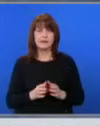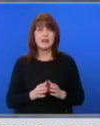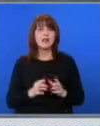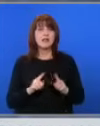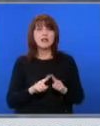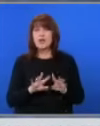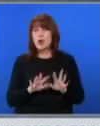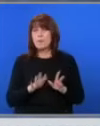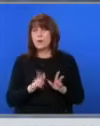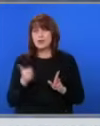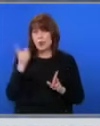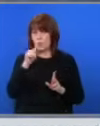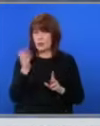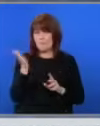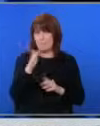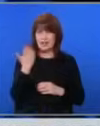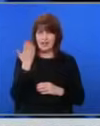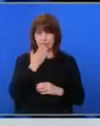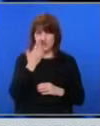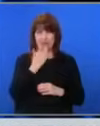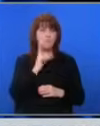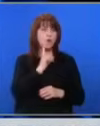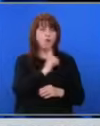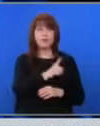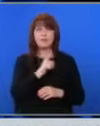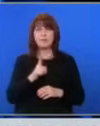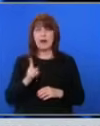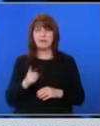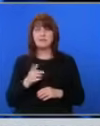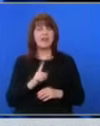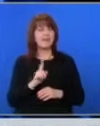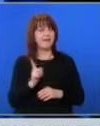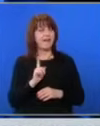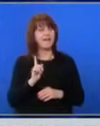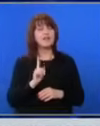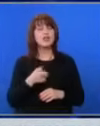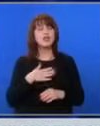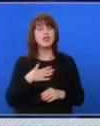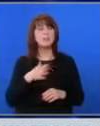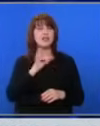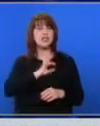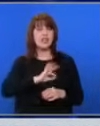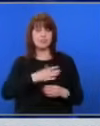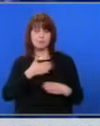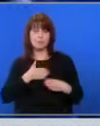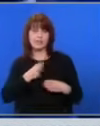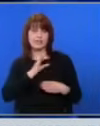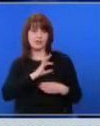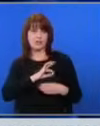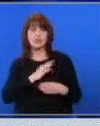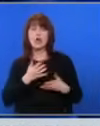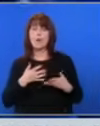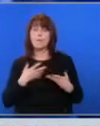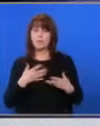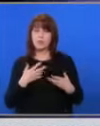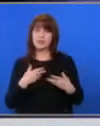И понеже утре пак ще четем за ултиматуми, няма ултиматум. Има шанс. Сигурно последен шанс. Лидерът на ГЕРБ поиска от партията да